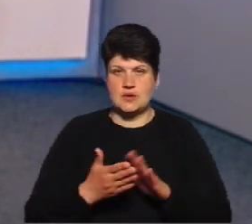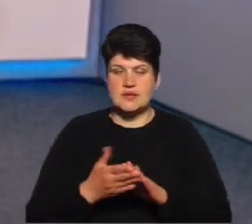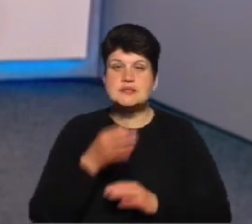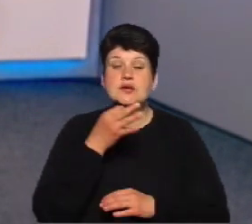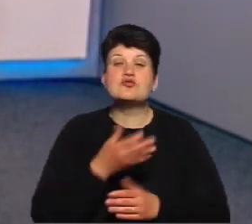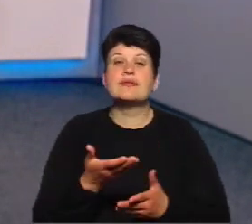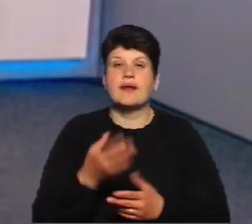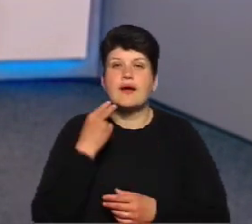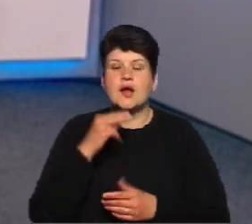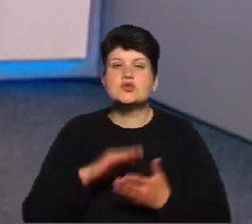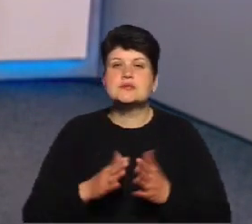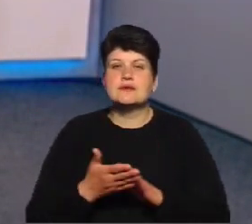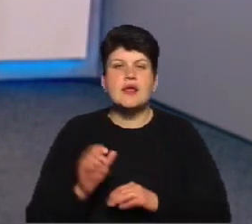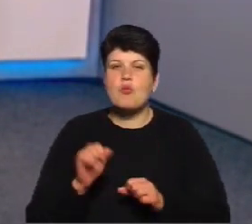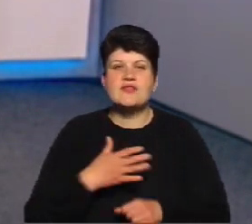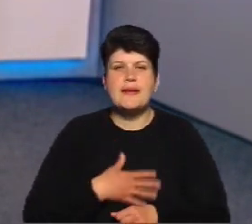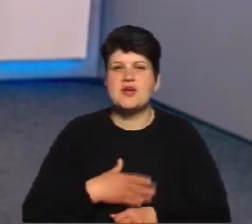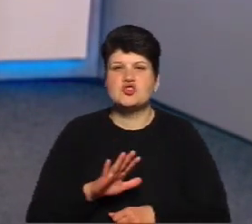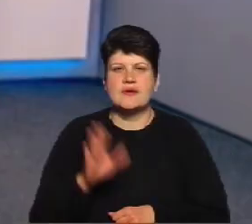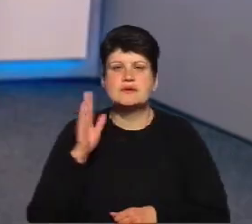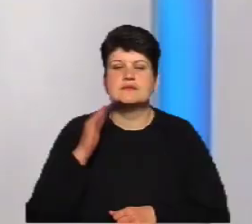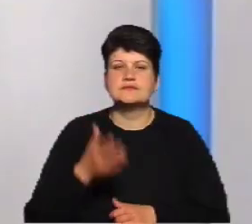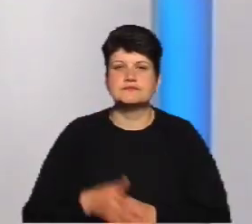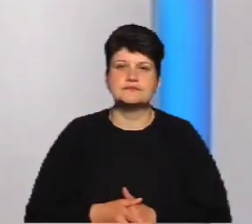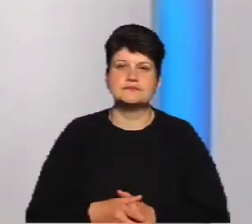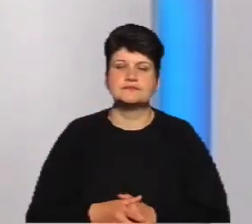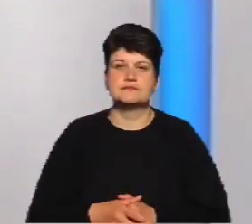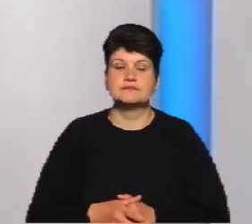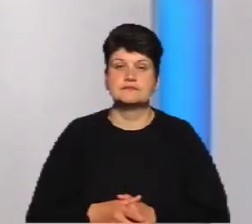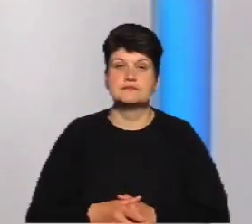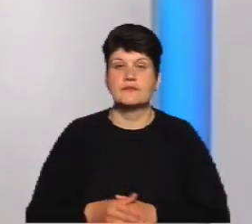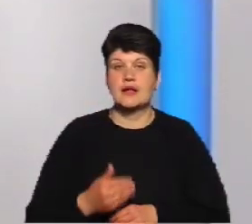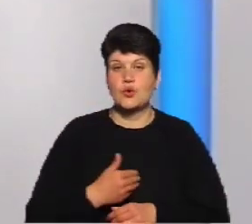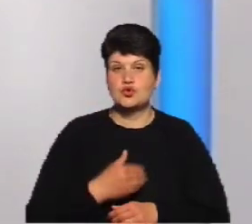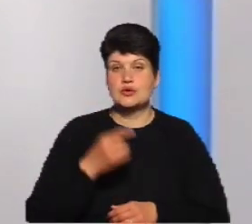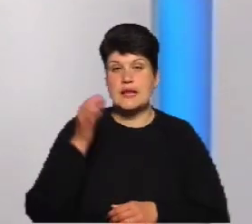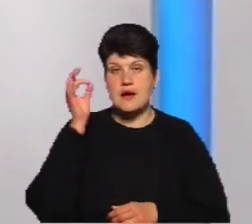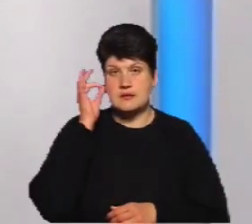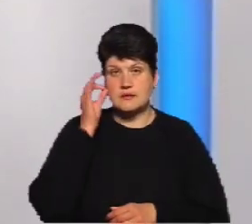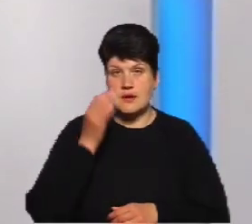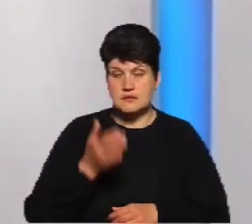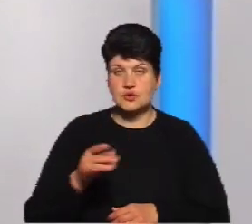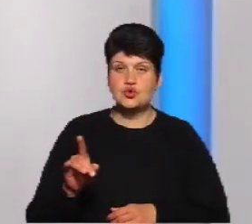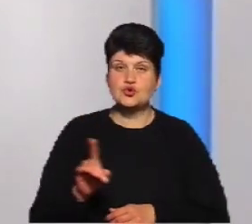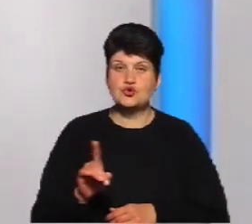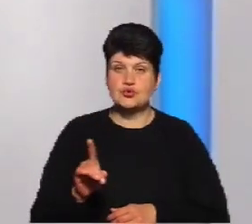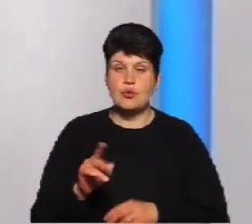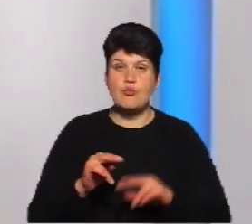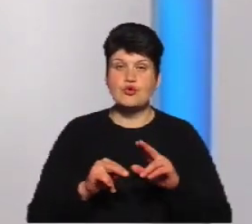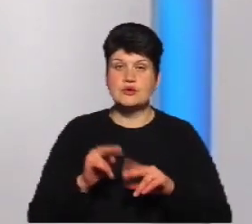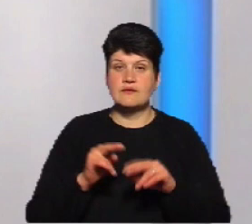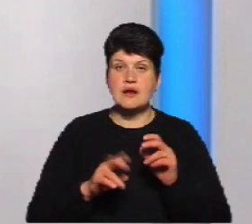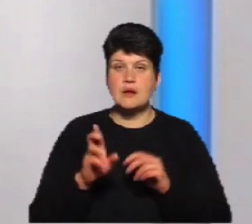більш-менш можна не переживати за якість води? Ну, я хочу нагадати, що будівельний бум